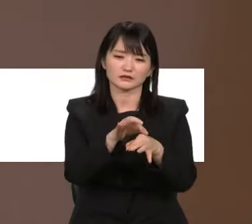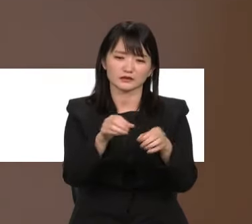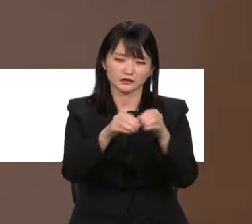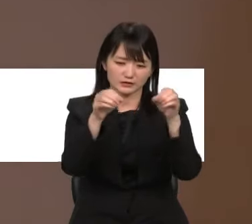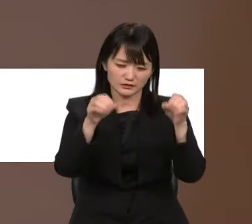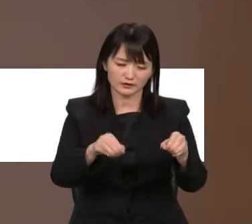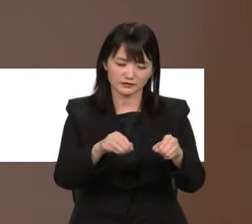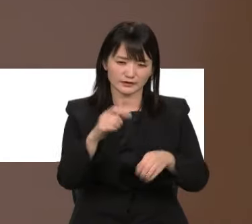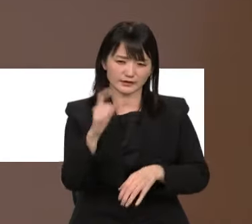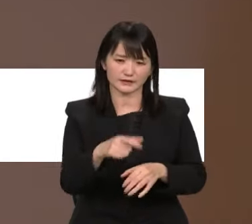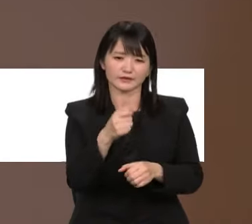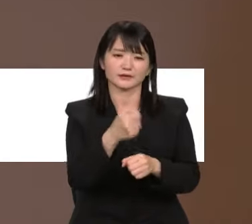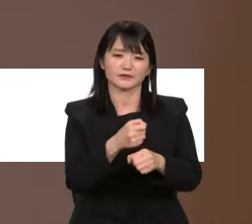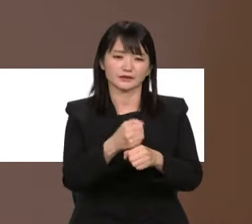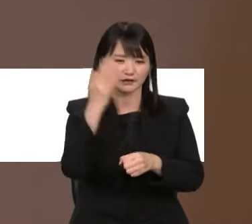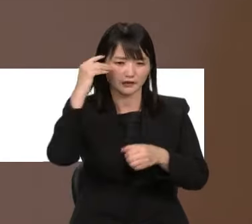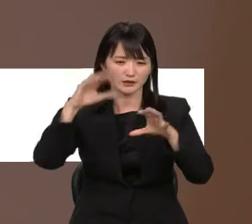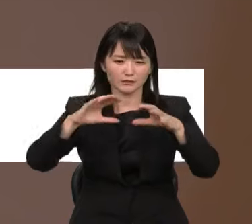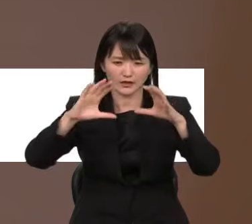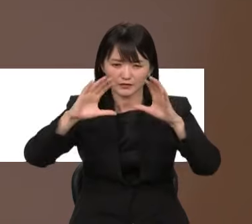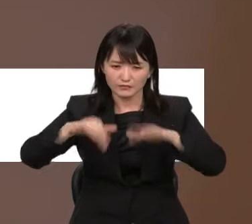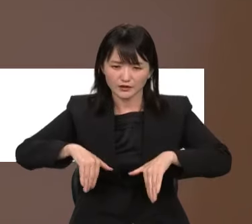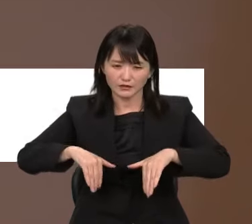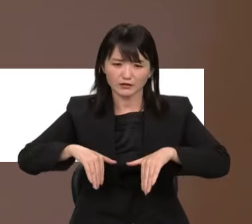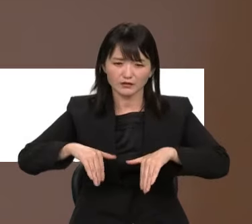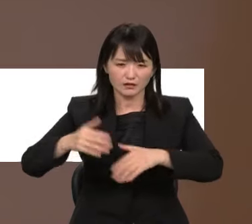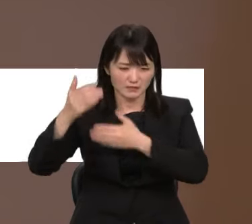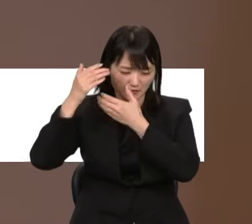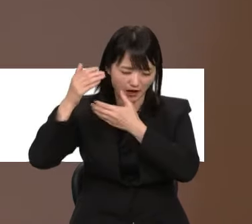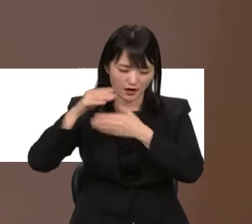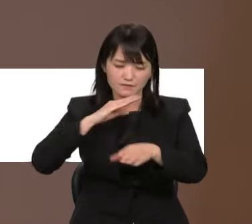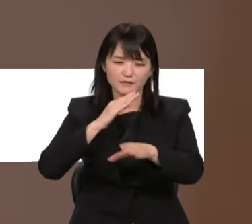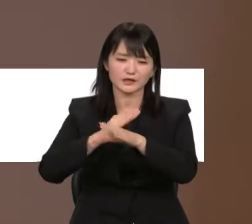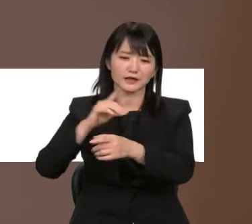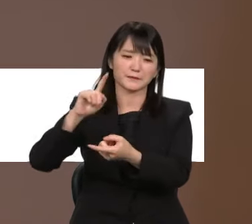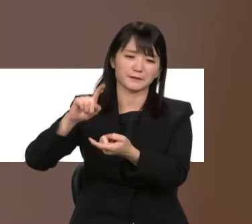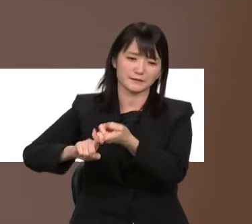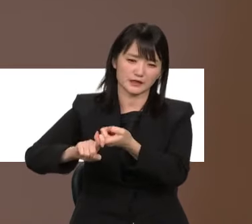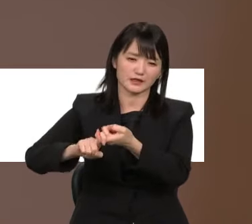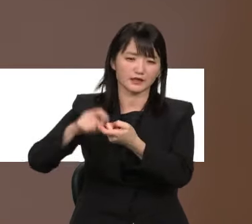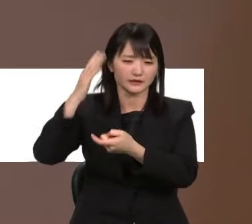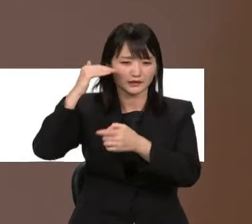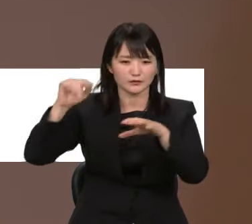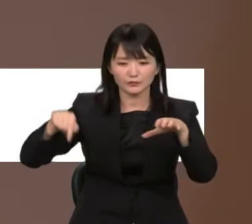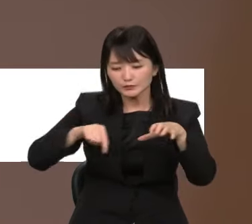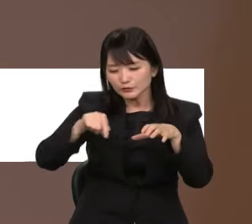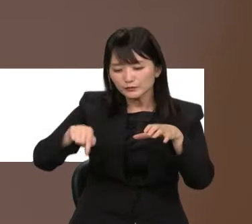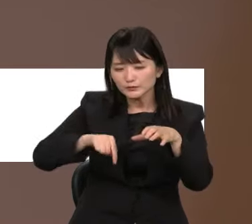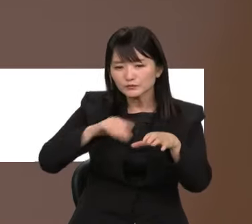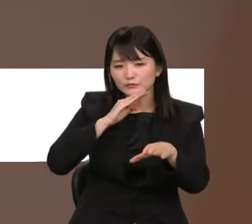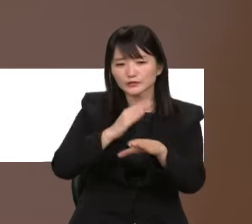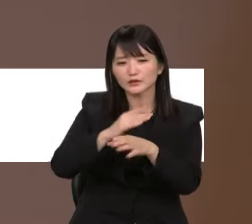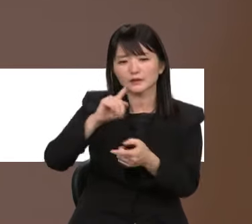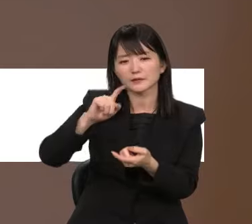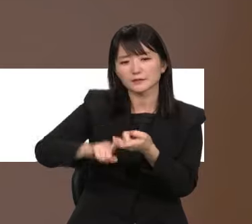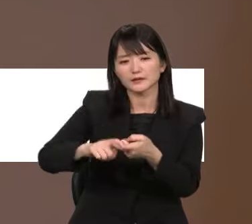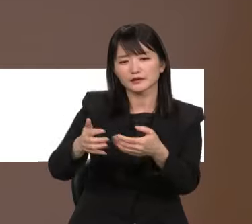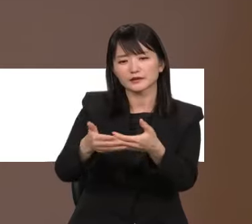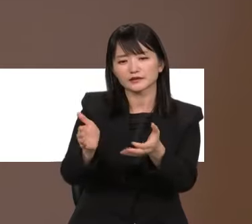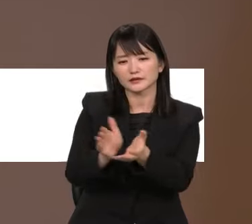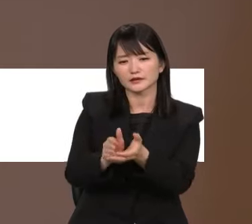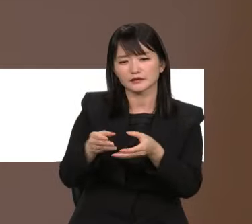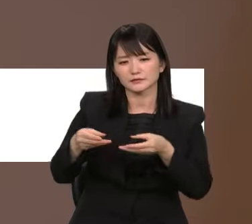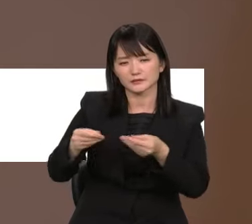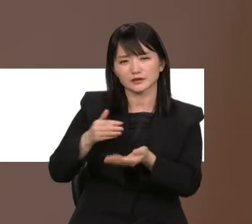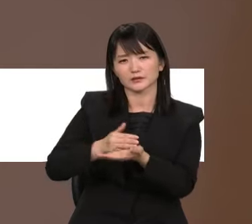대한민국을 파괴시키려고 광분하고 있는 북한 공산 세력과 대한민국 내부의 종북 좌파